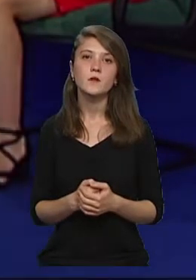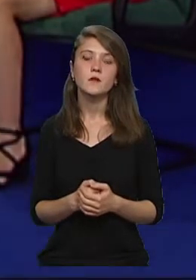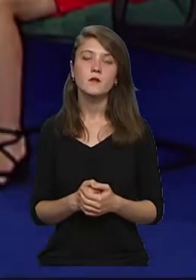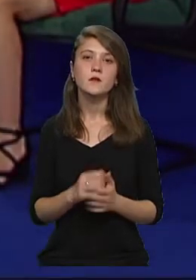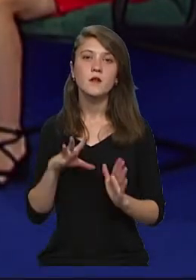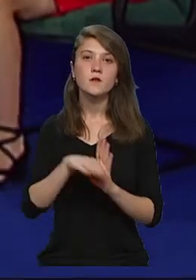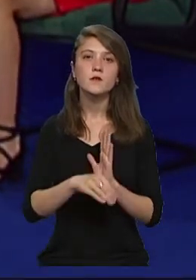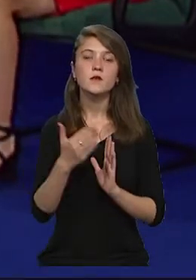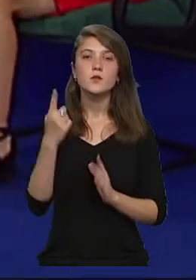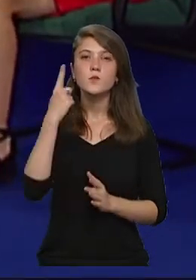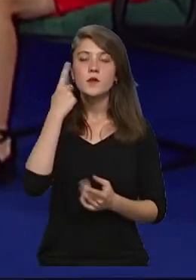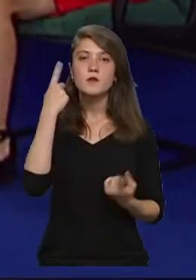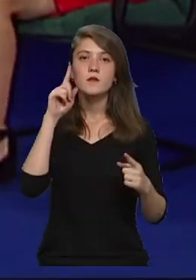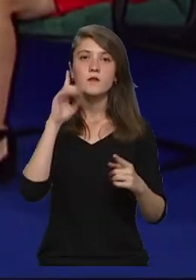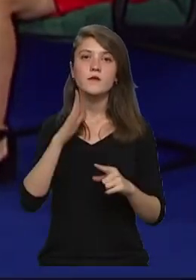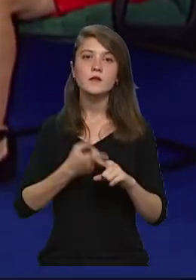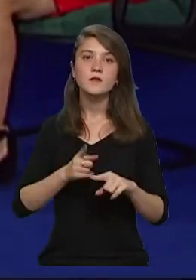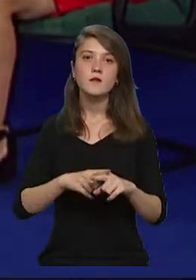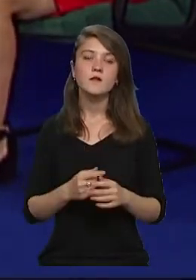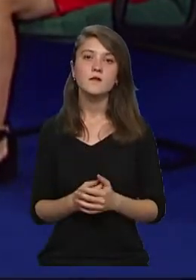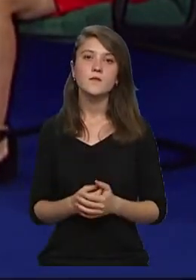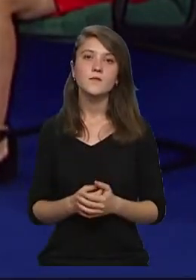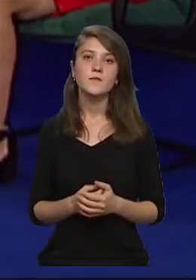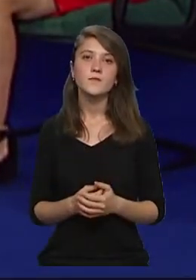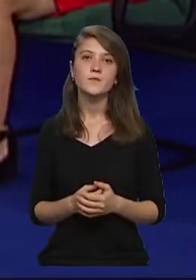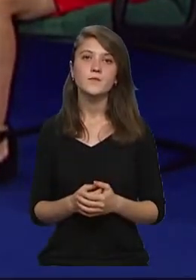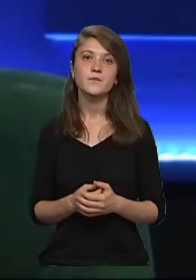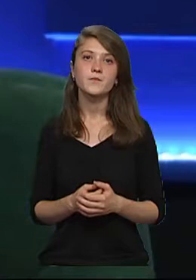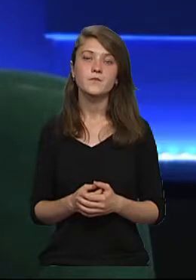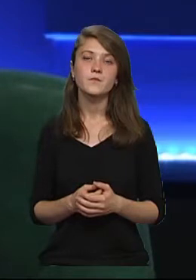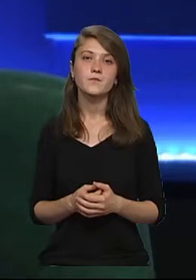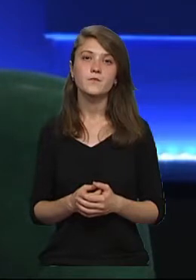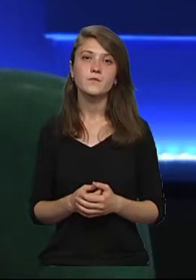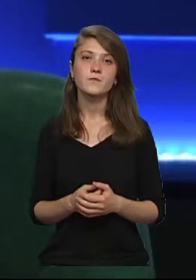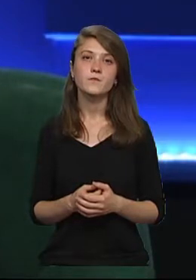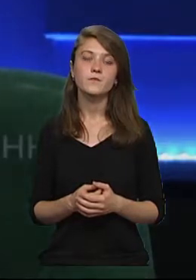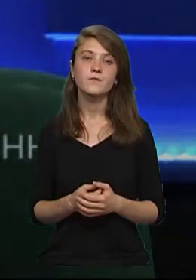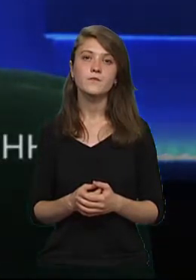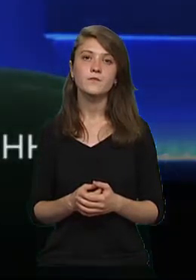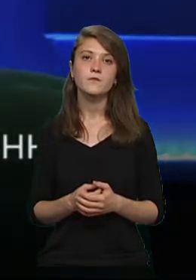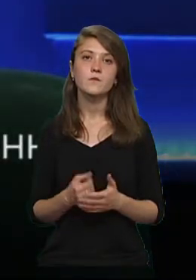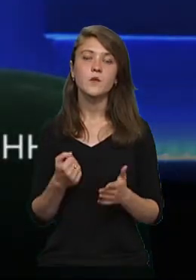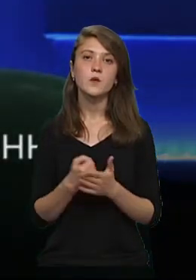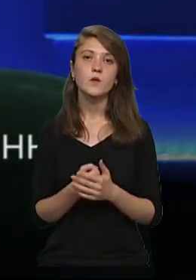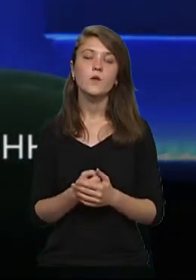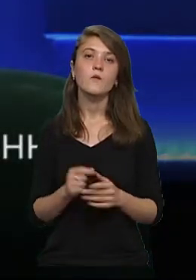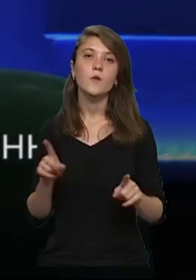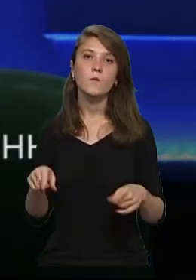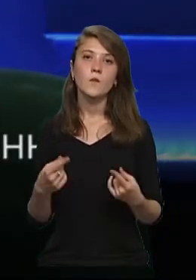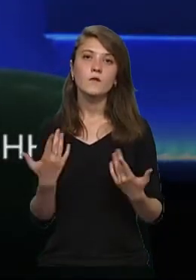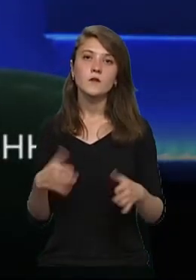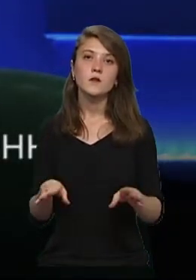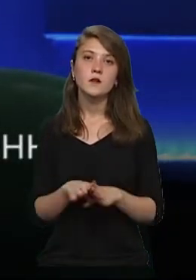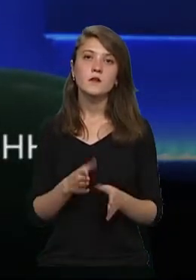думки і ідеї в цей конкретну цю стратегію? Так, до формування уже